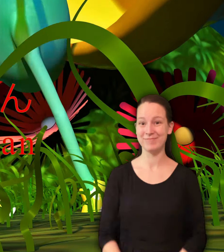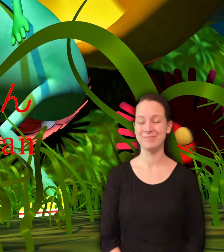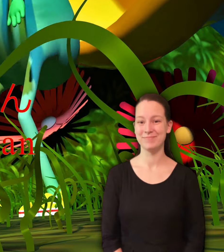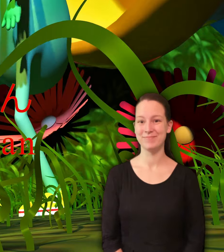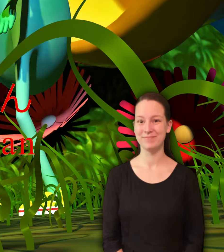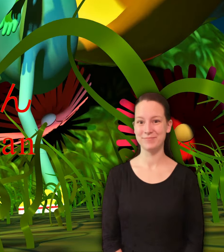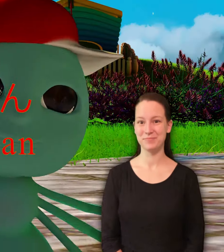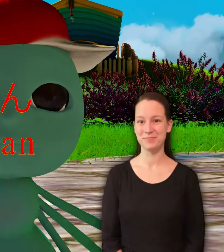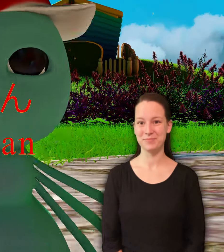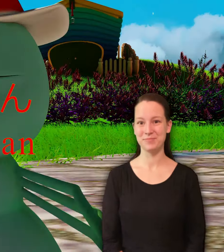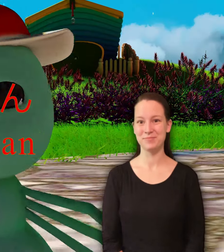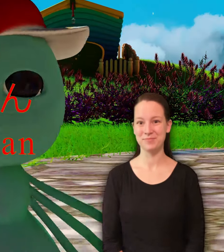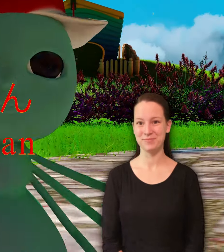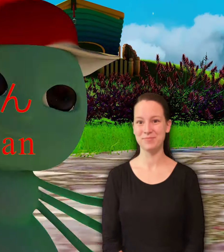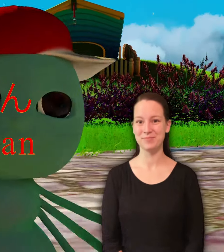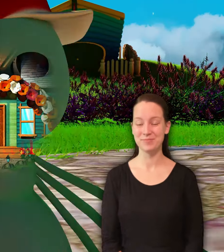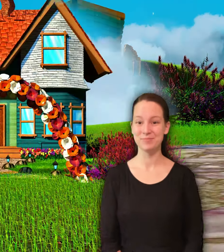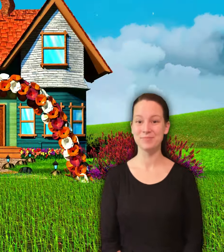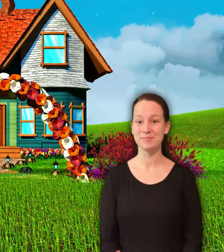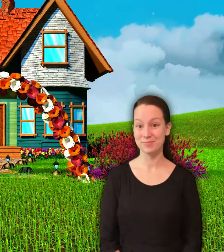ちびぐもちゃん